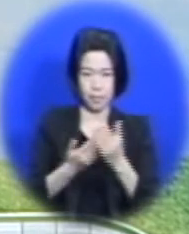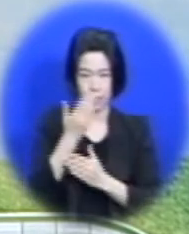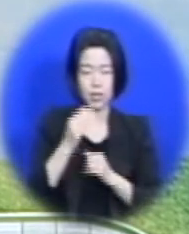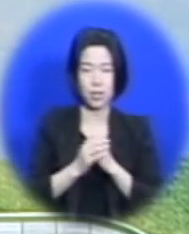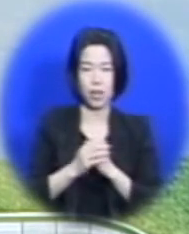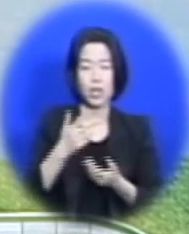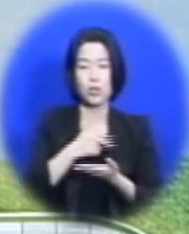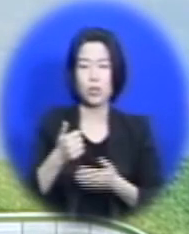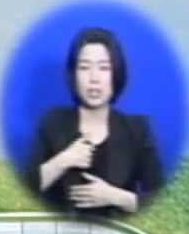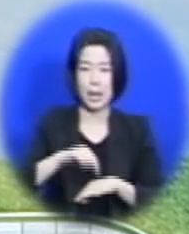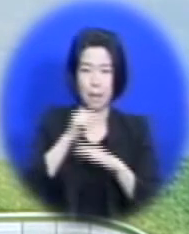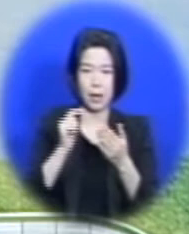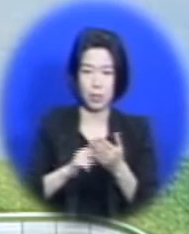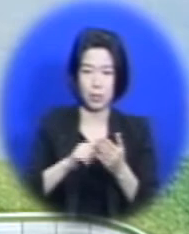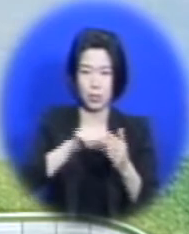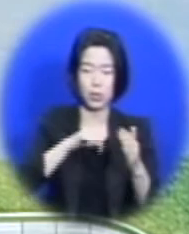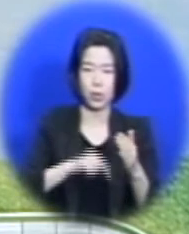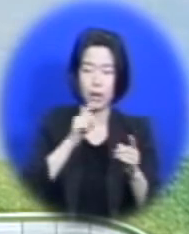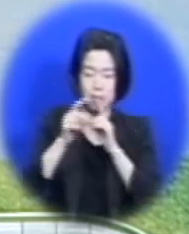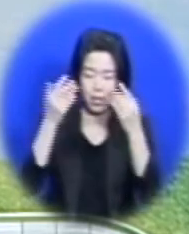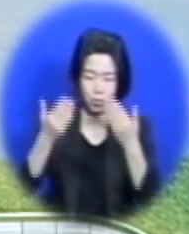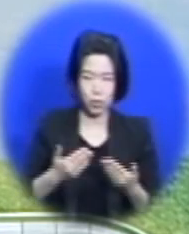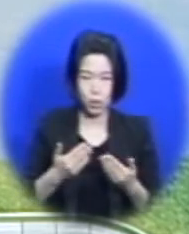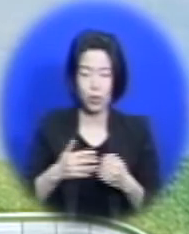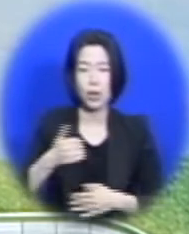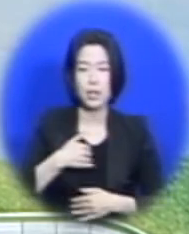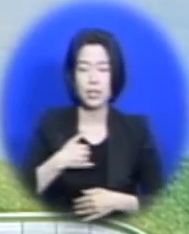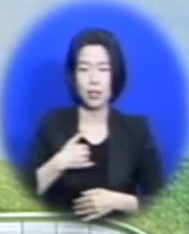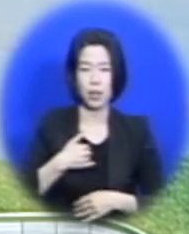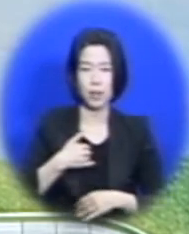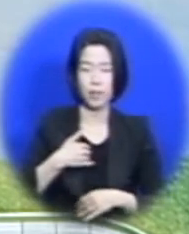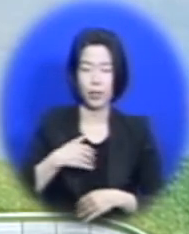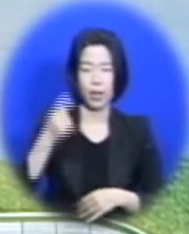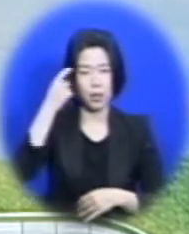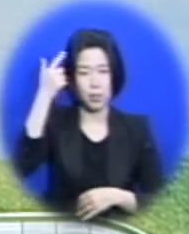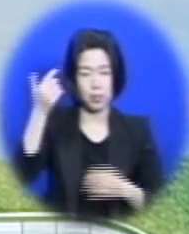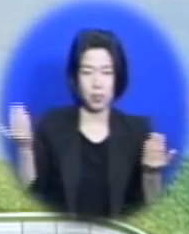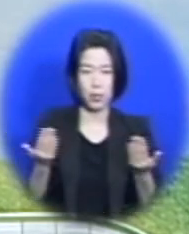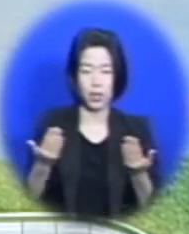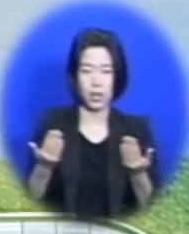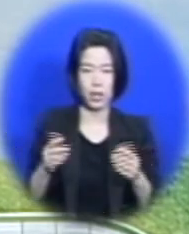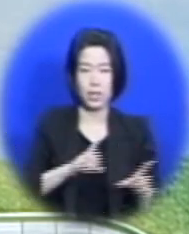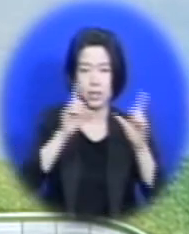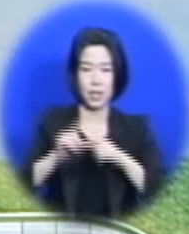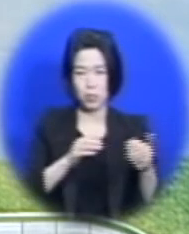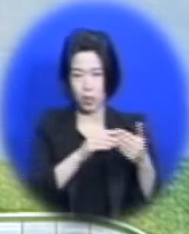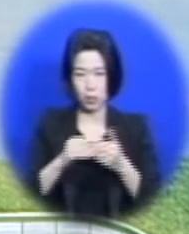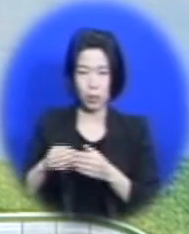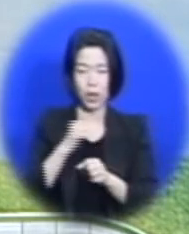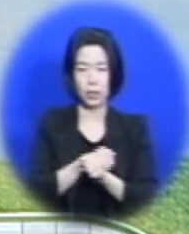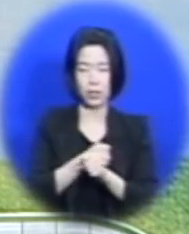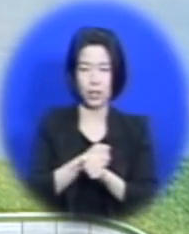제 마음속에 말씀을 주시고 저의 목회와 삶을 인도하시는 것에 대해서 너무나